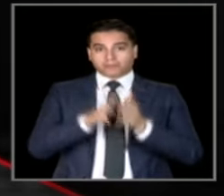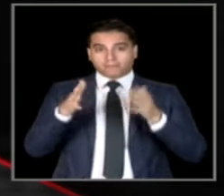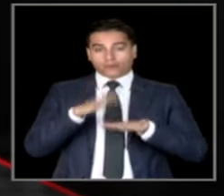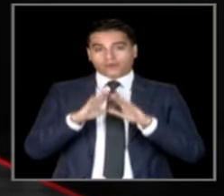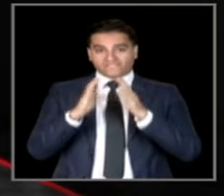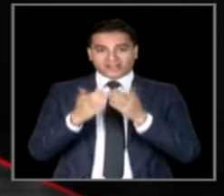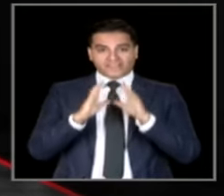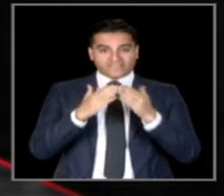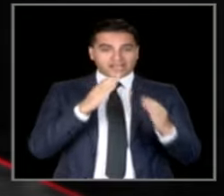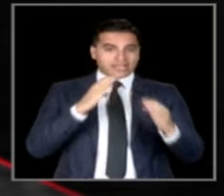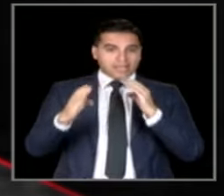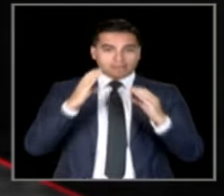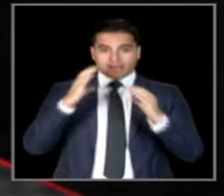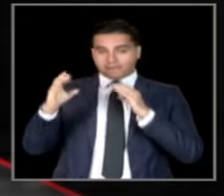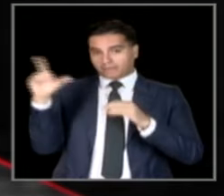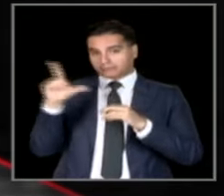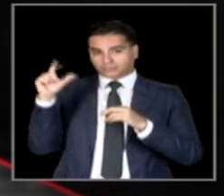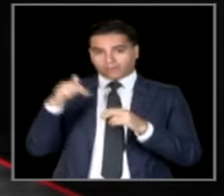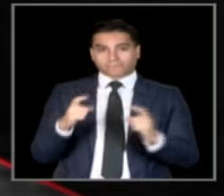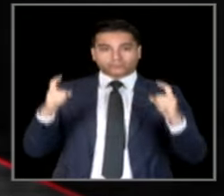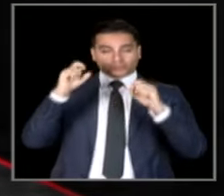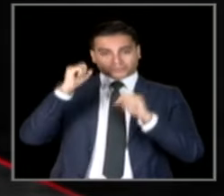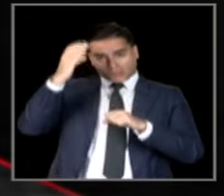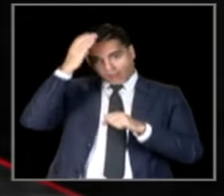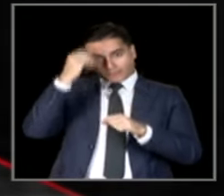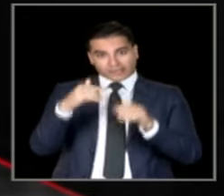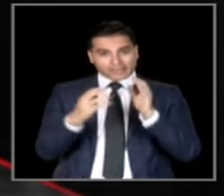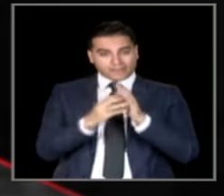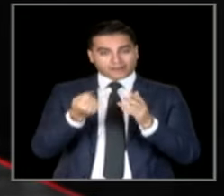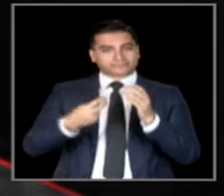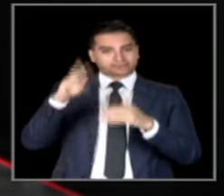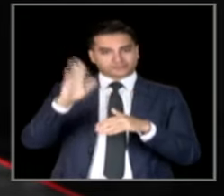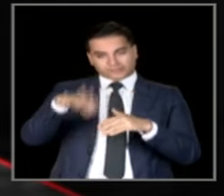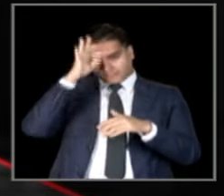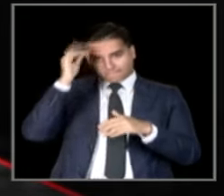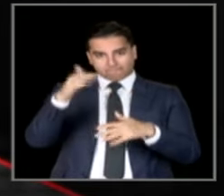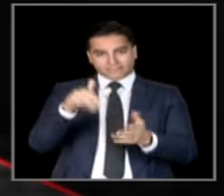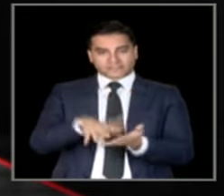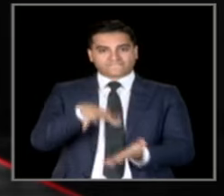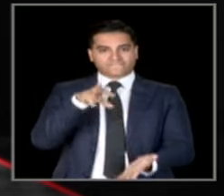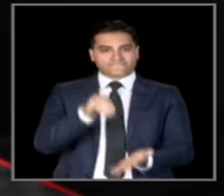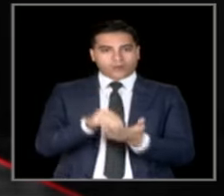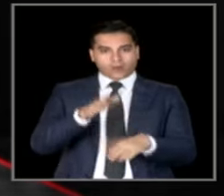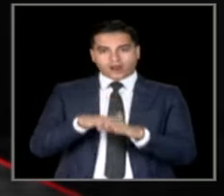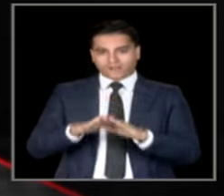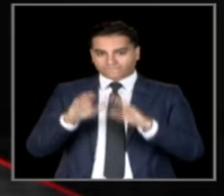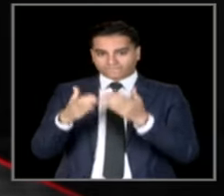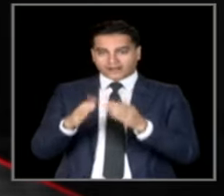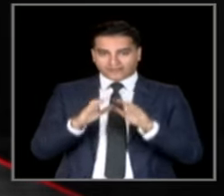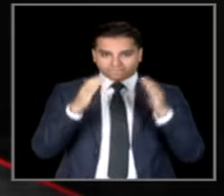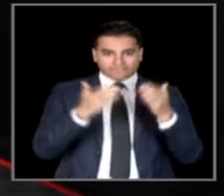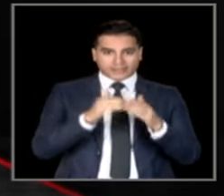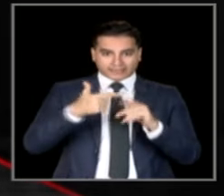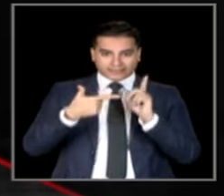المكسب الأكبر إن كل إجابة صحيحة من طلاب بطولة العباقرة جامعات حتساوي مبلغ نقدي. في المرحلة